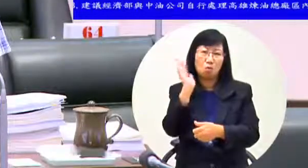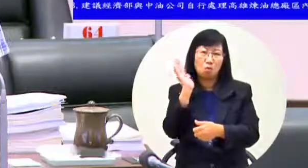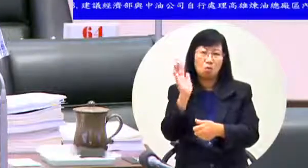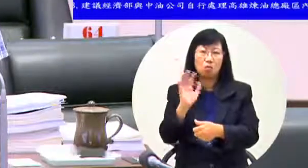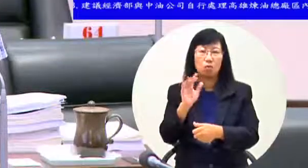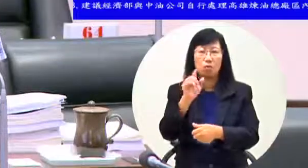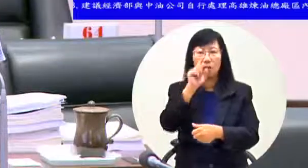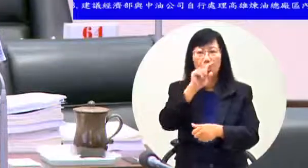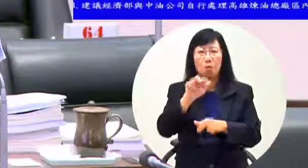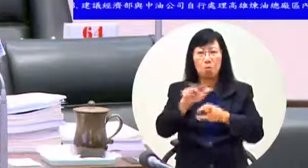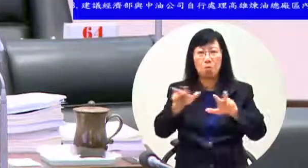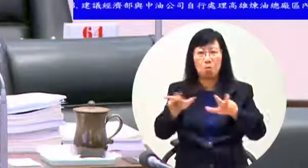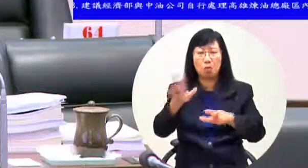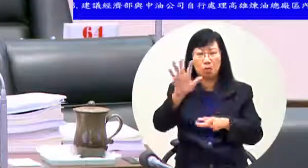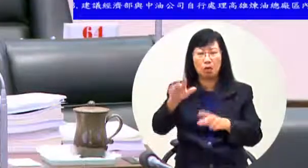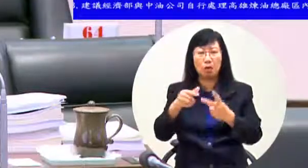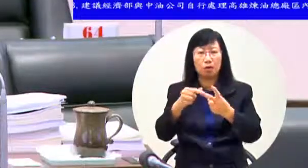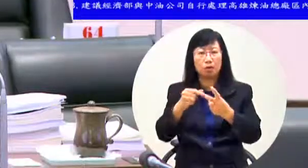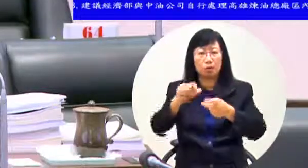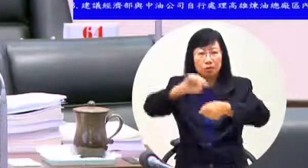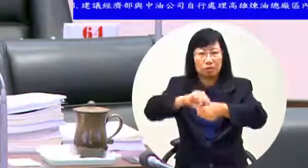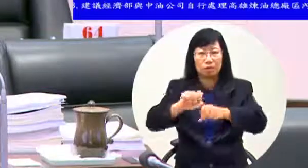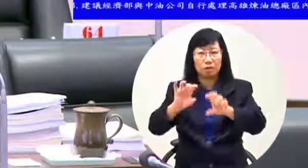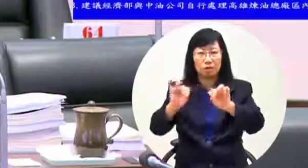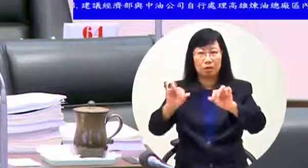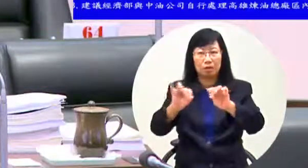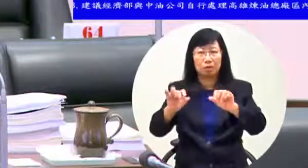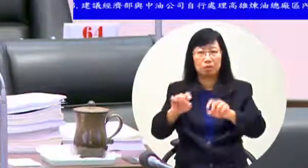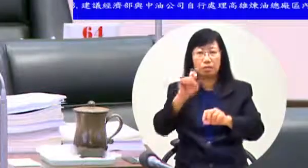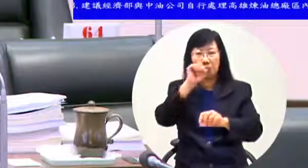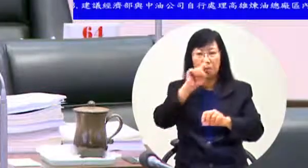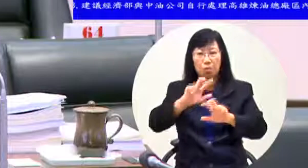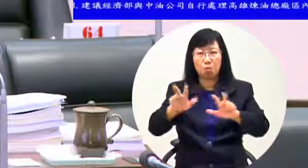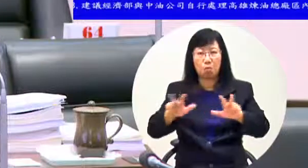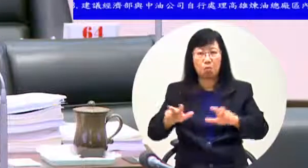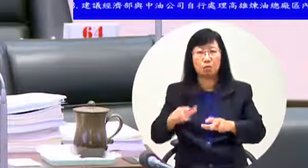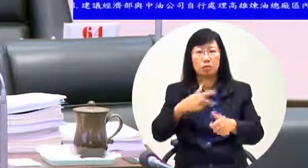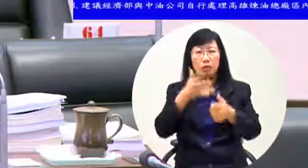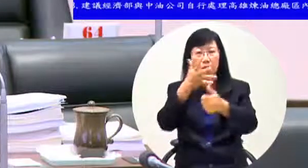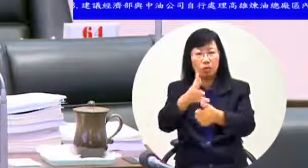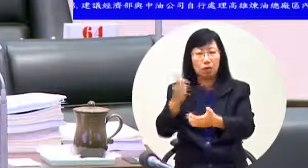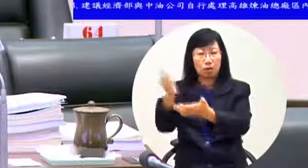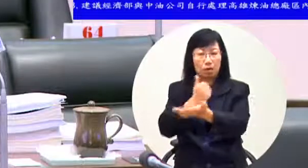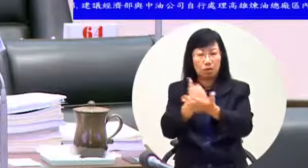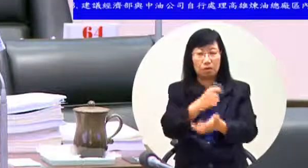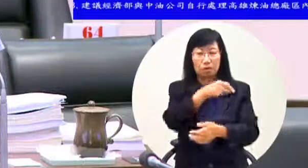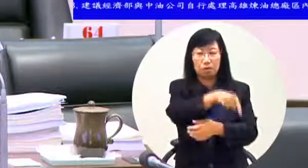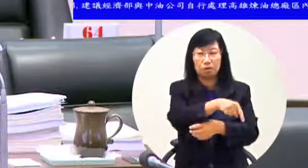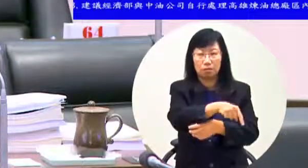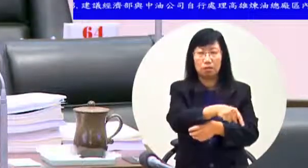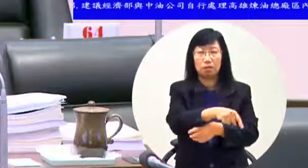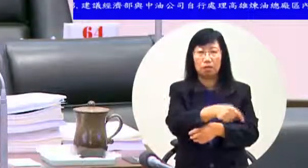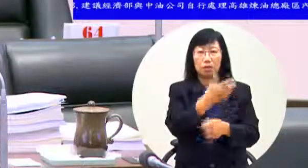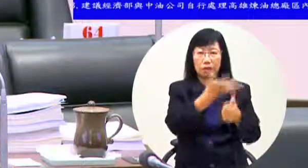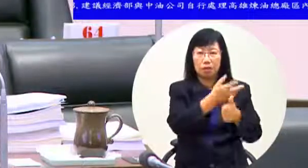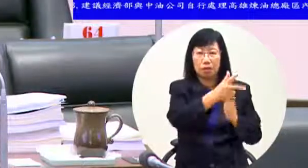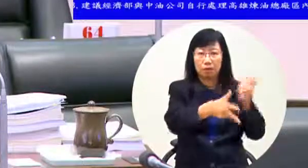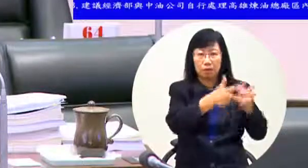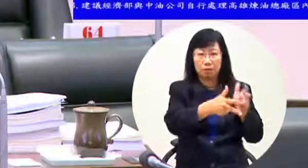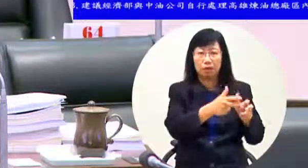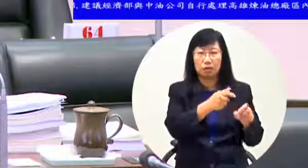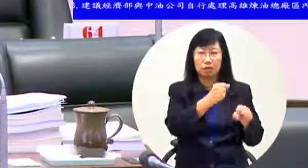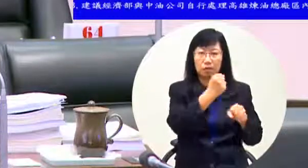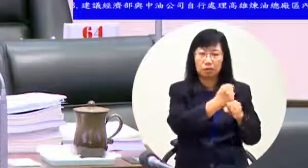的，你运那些污土进来到这个处理厂再处理，真的实在是劳民伤